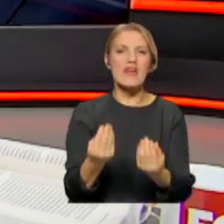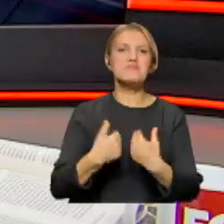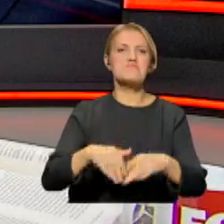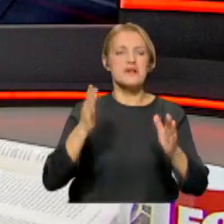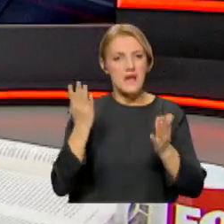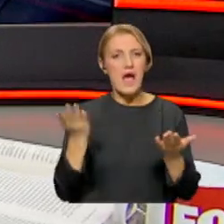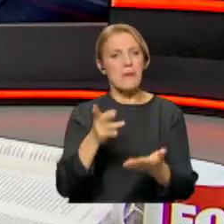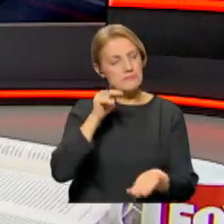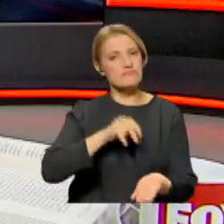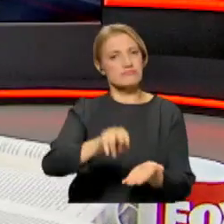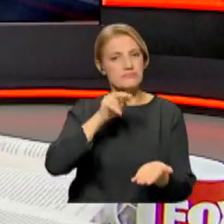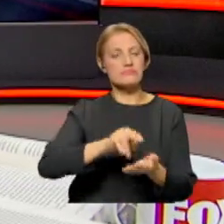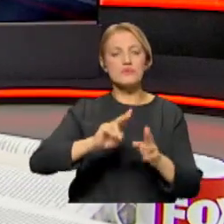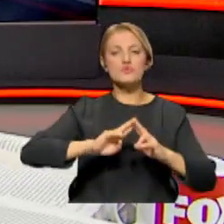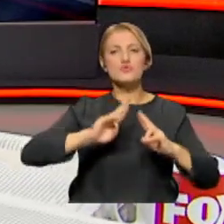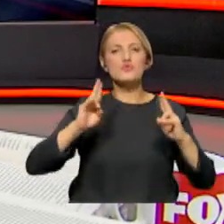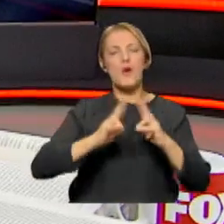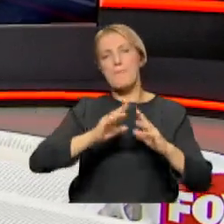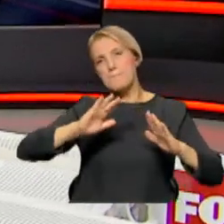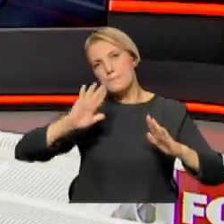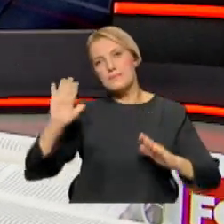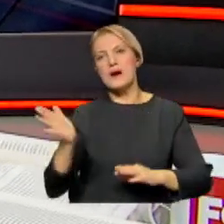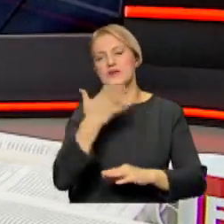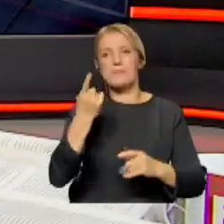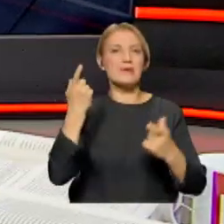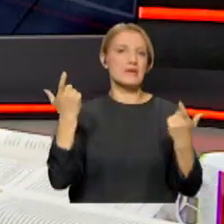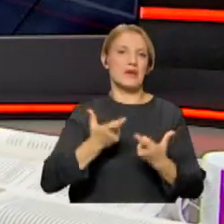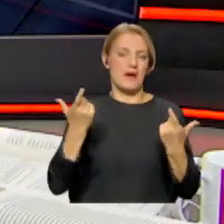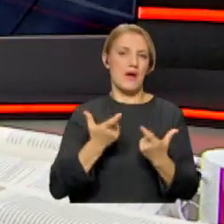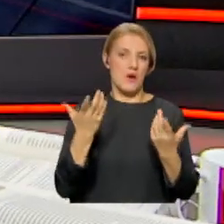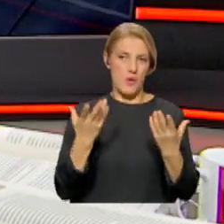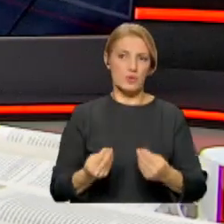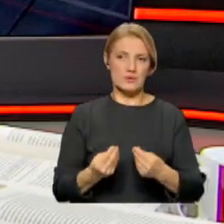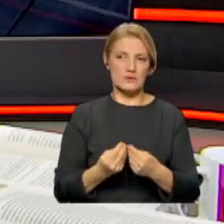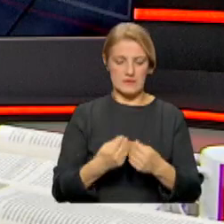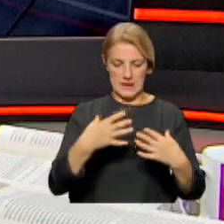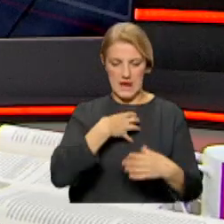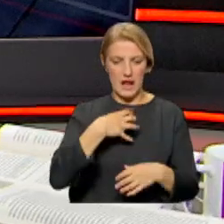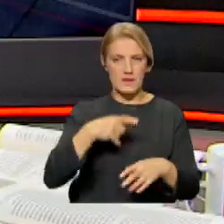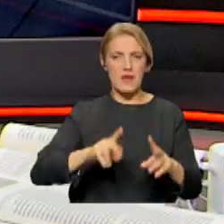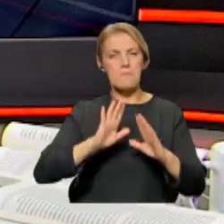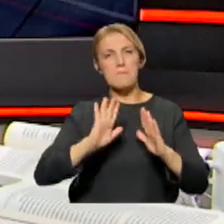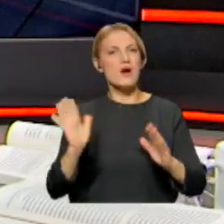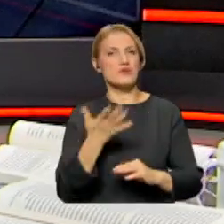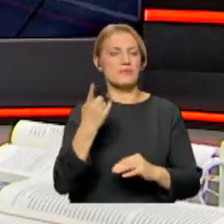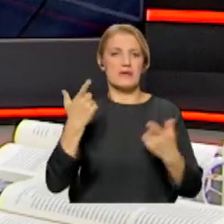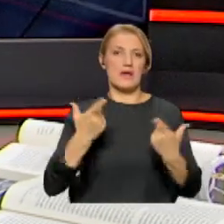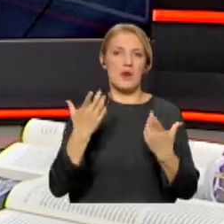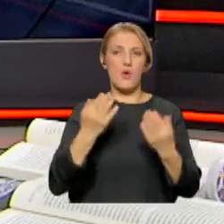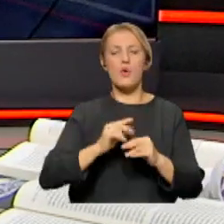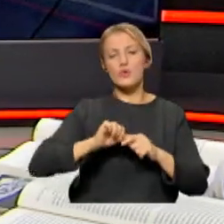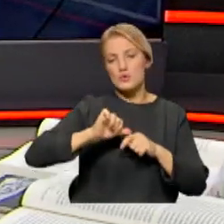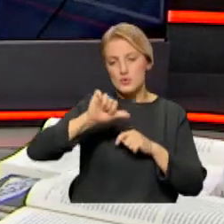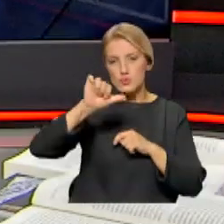epeyce yol kat ettiği ve dünyada bambaşka bir yer edindiği Sen kendine dünyada bambaşka bir yer